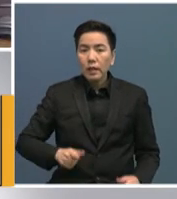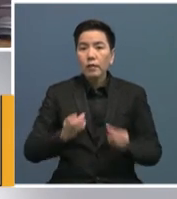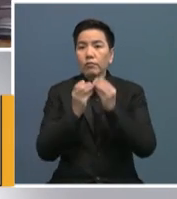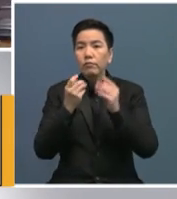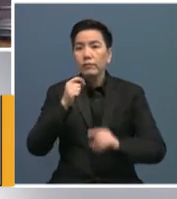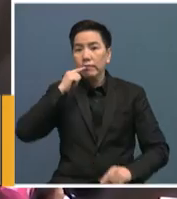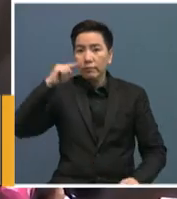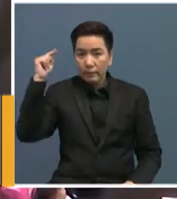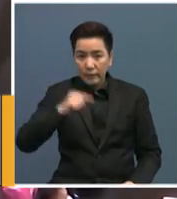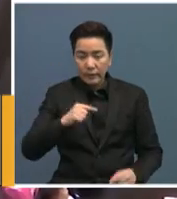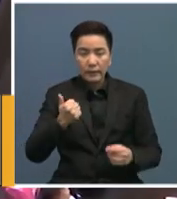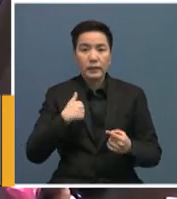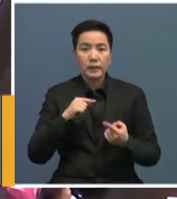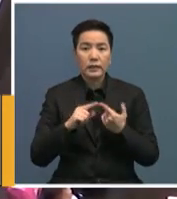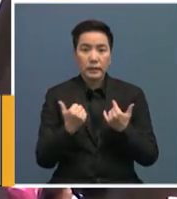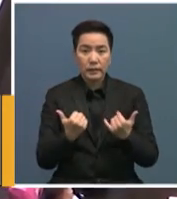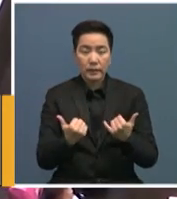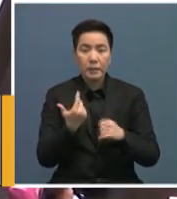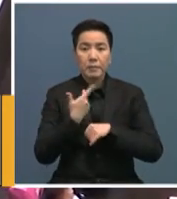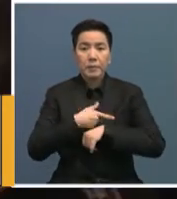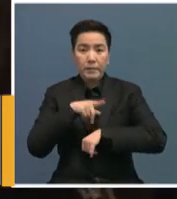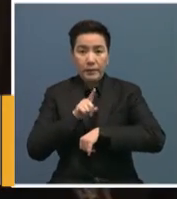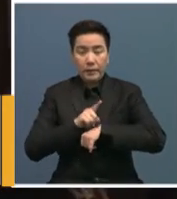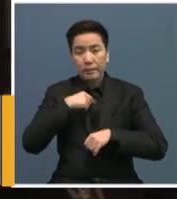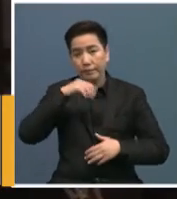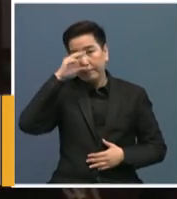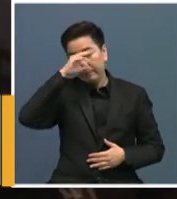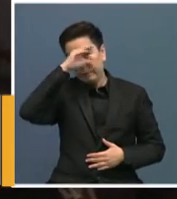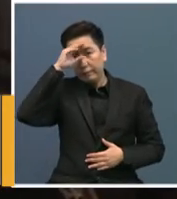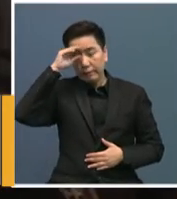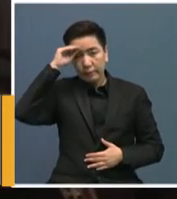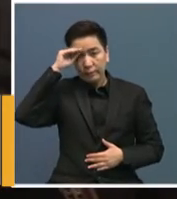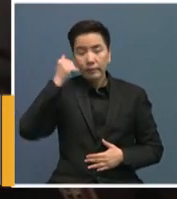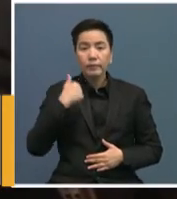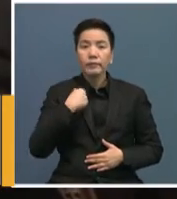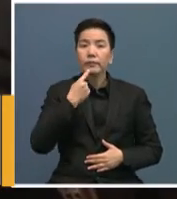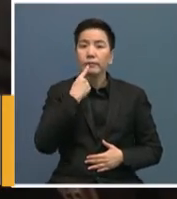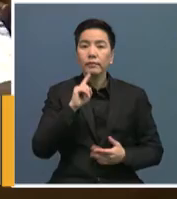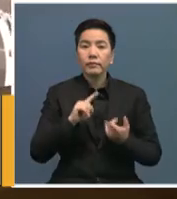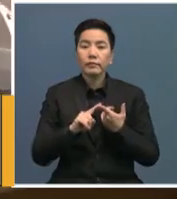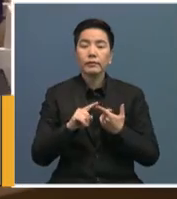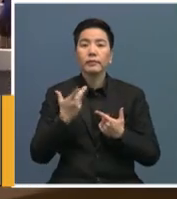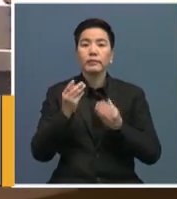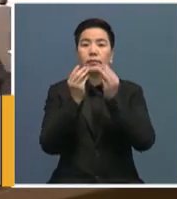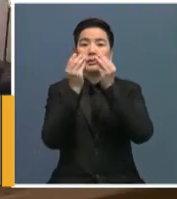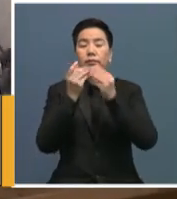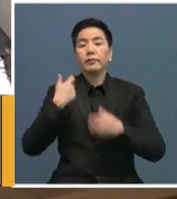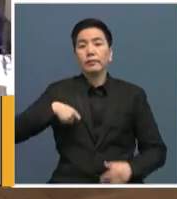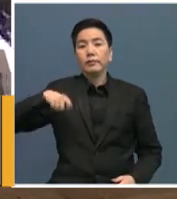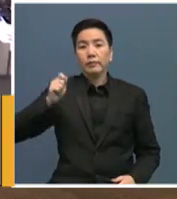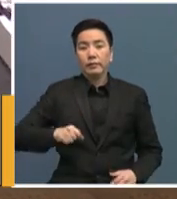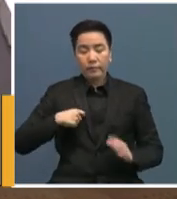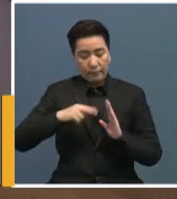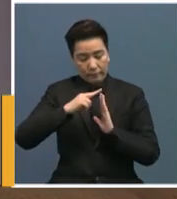ครับโดยได้รับการเปิดเผยนะครับจากประธานรัฐสภาคุณชวนหลีกภัยได้กล่าวถึงที่ศาลรัฐธรรมนูญมีคำวินิจฉัยออกมา